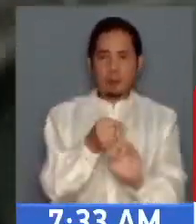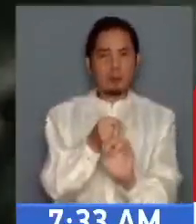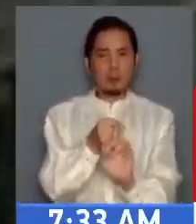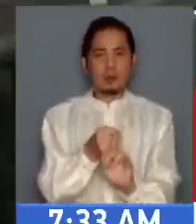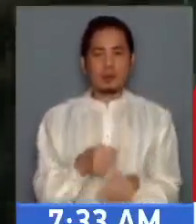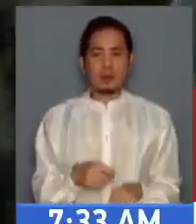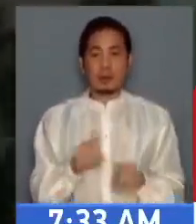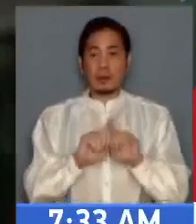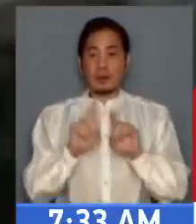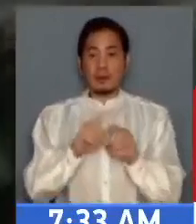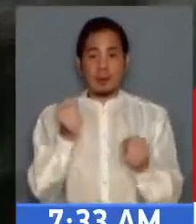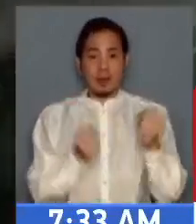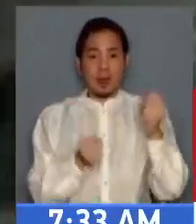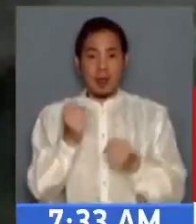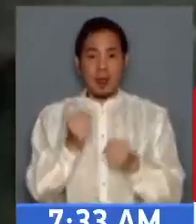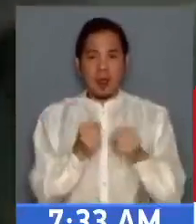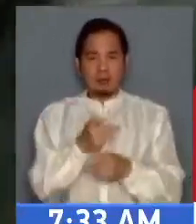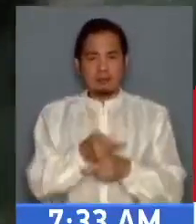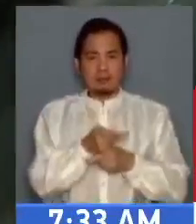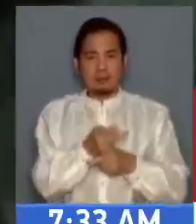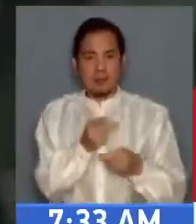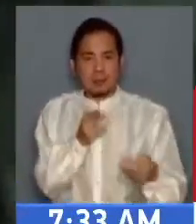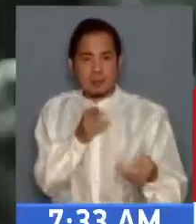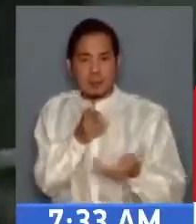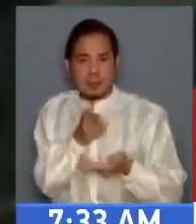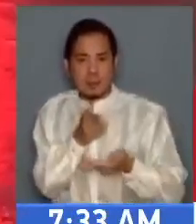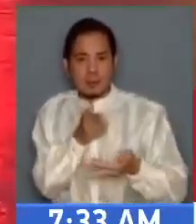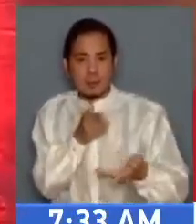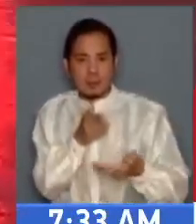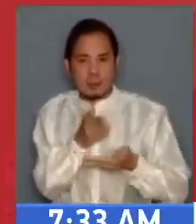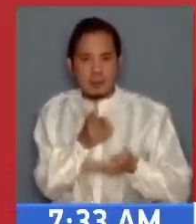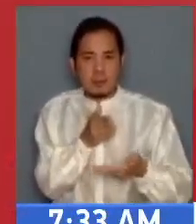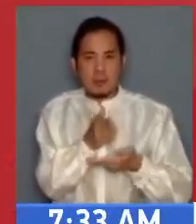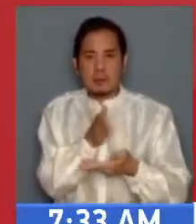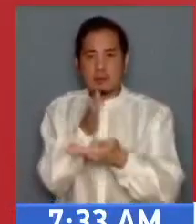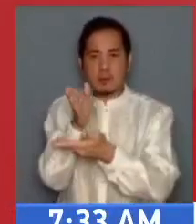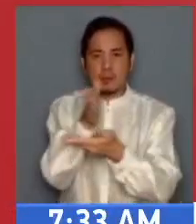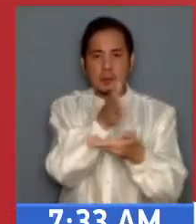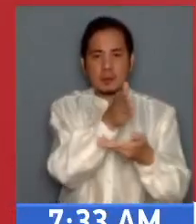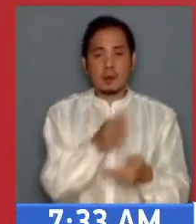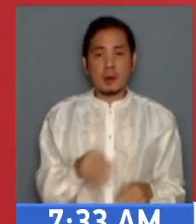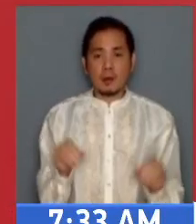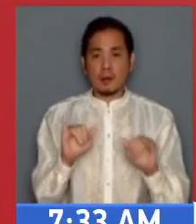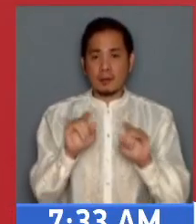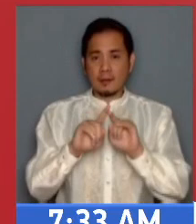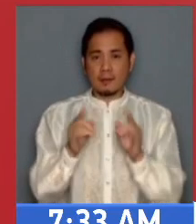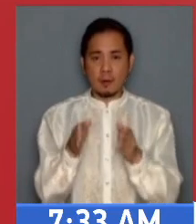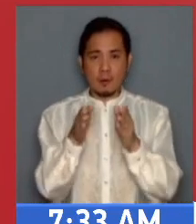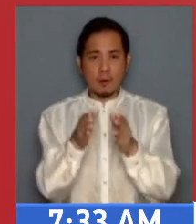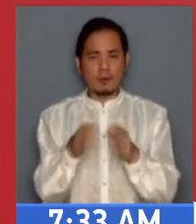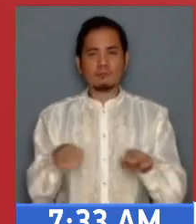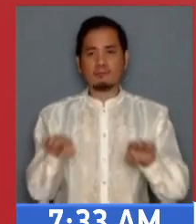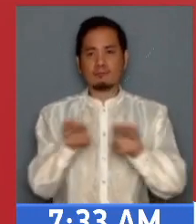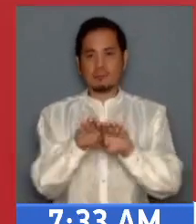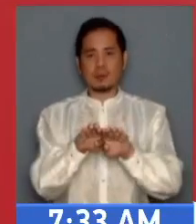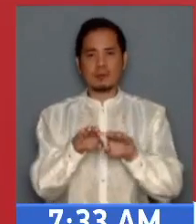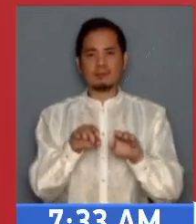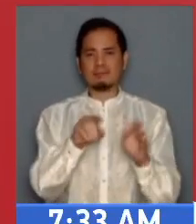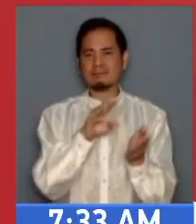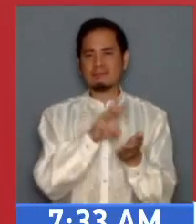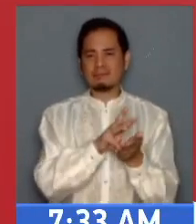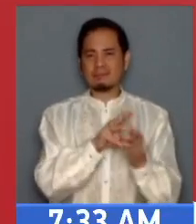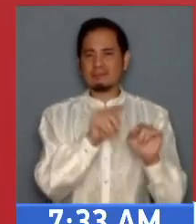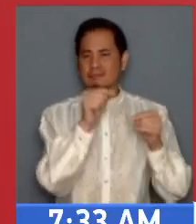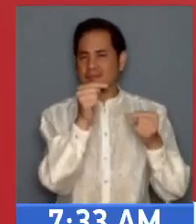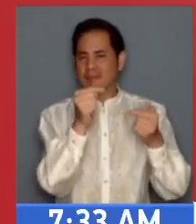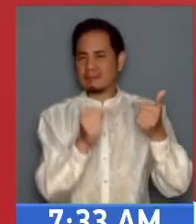sa pagbagtas ng kalsada. Samantala, isinara naman ang ilang kalsada rito sa Maynila dahil sa pagdiriwang ng Araw ng